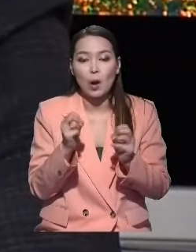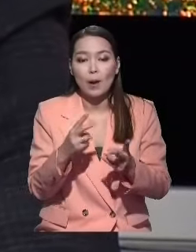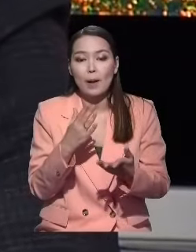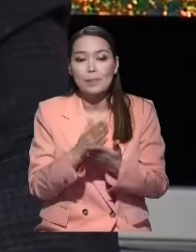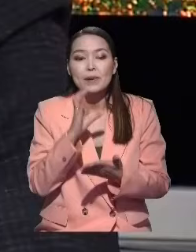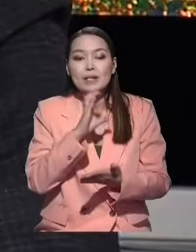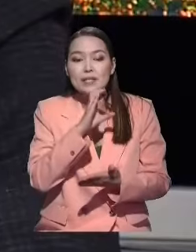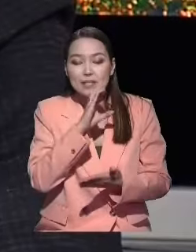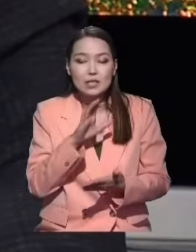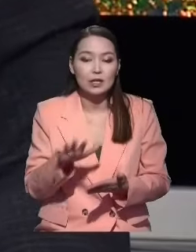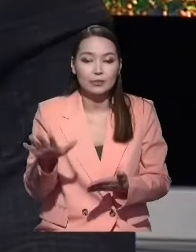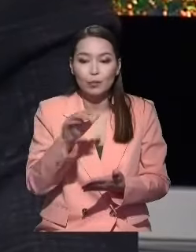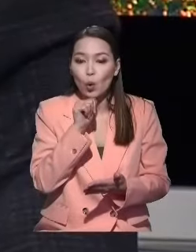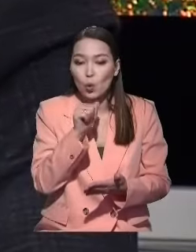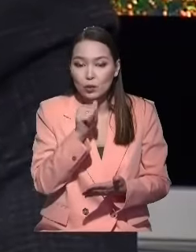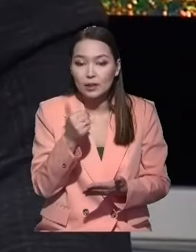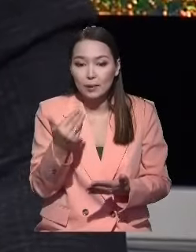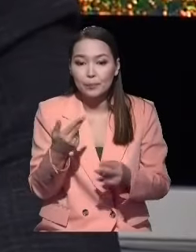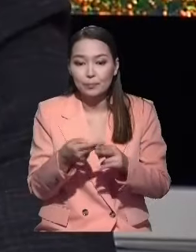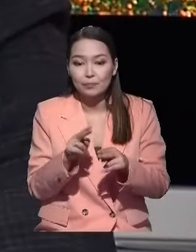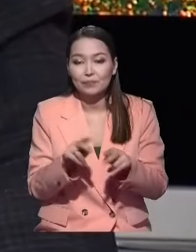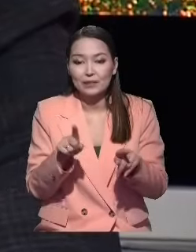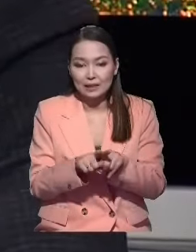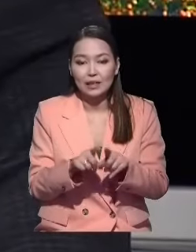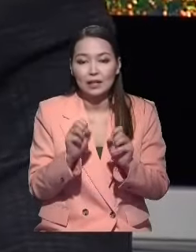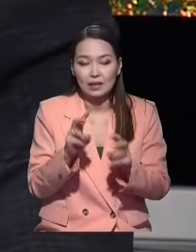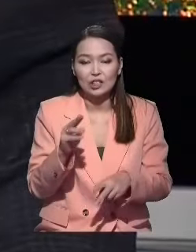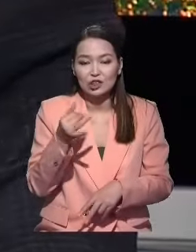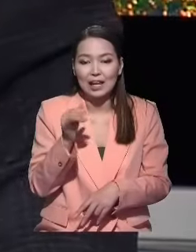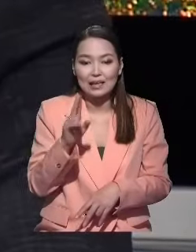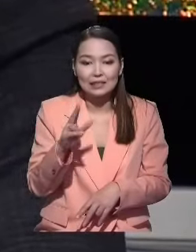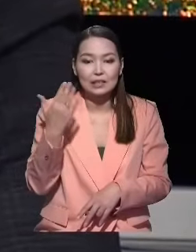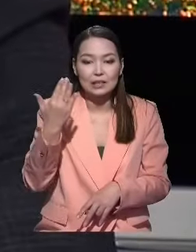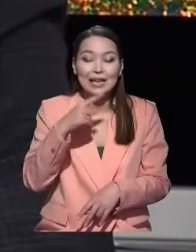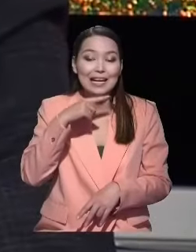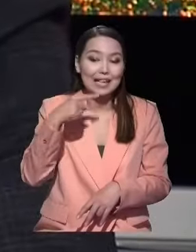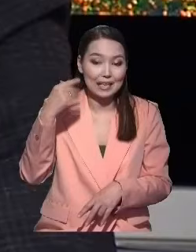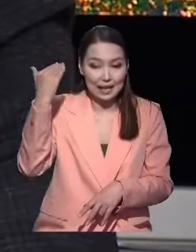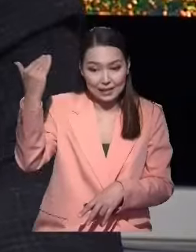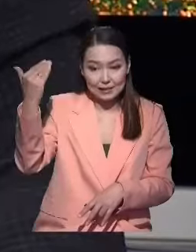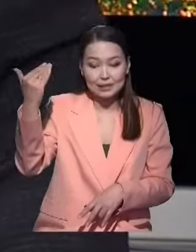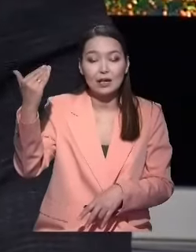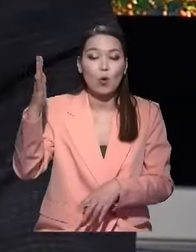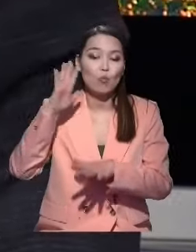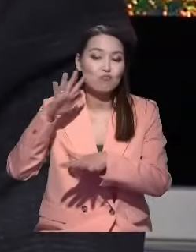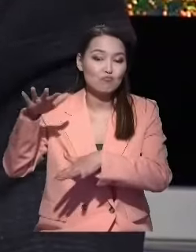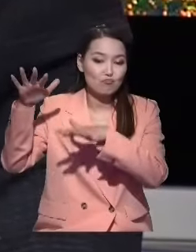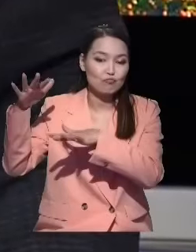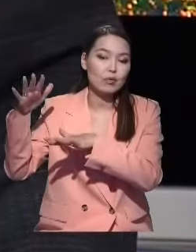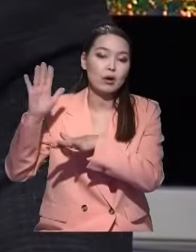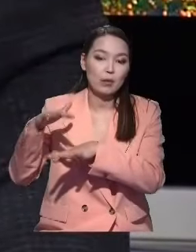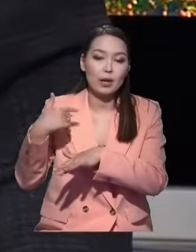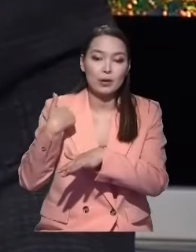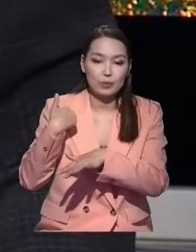северная часть Кустанайской области. То же самое с рекой Жайык, то есть она в российской части уже сейчас топит, поэтому мы,